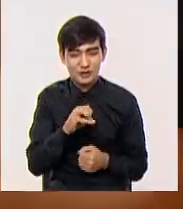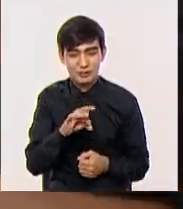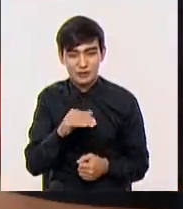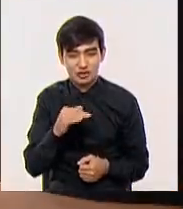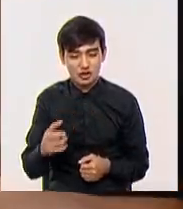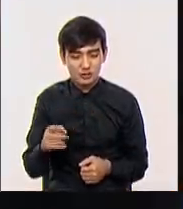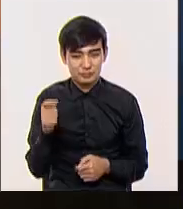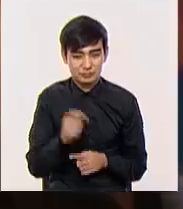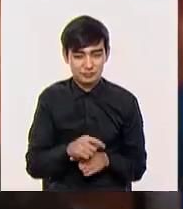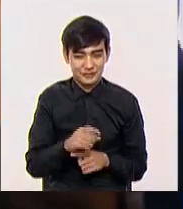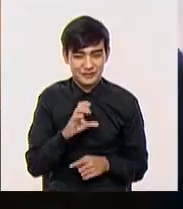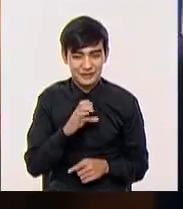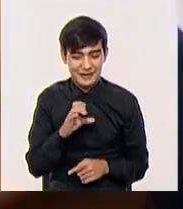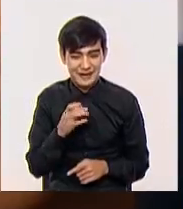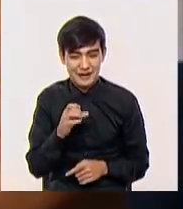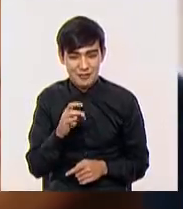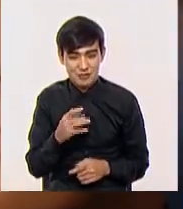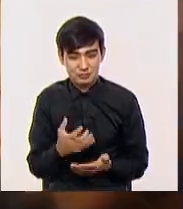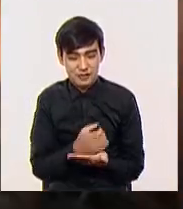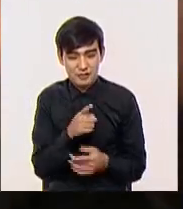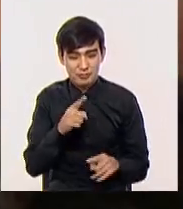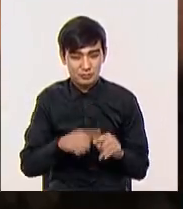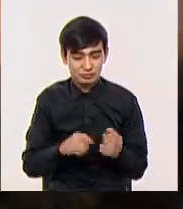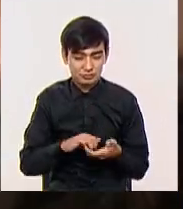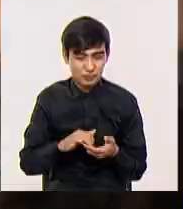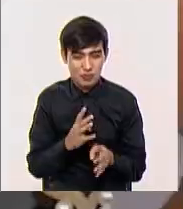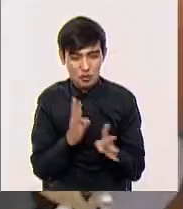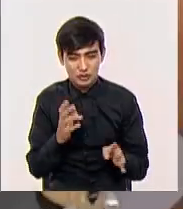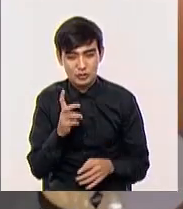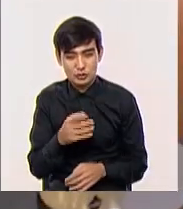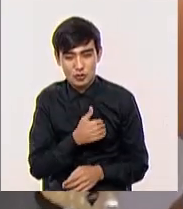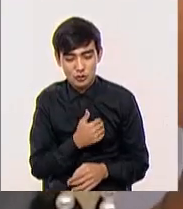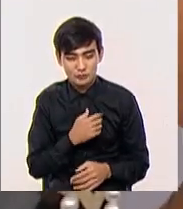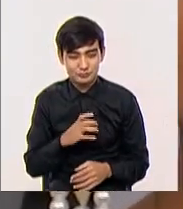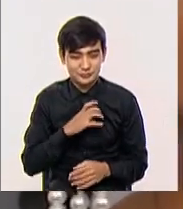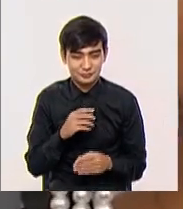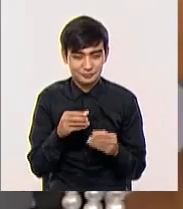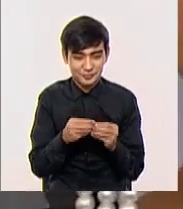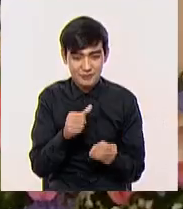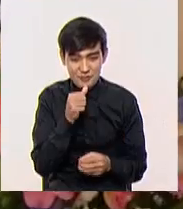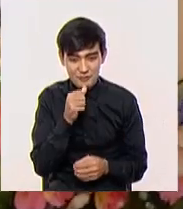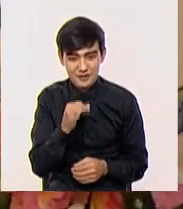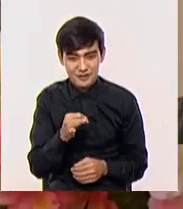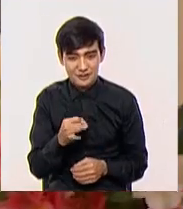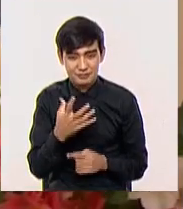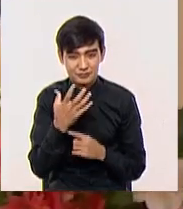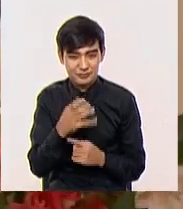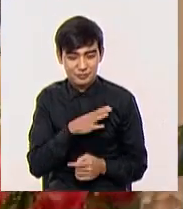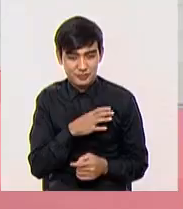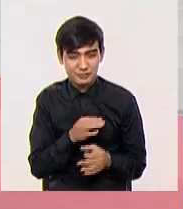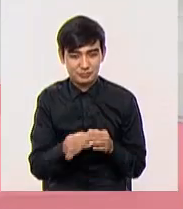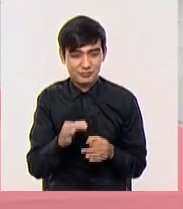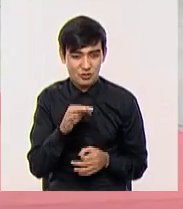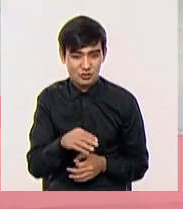Даулет вернулся на родину с серебряной медалью. Выстроилась очередь из желающих потрогать награду и сделать памятное селфи. В шаге от